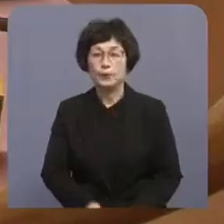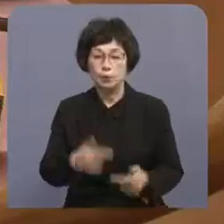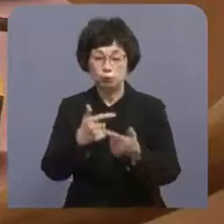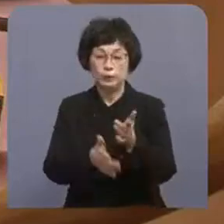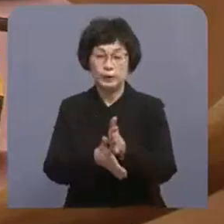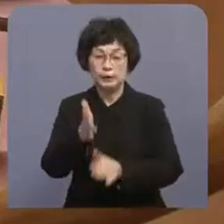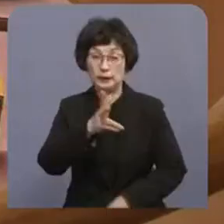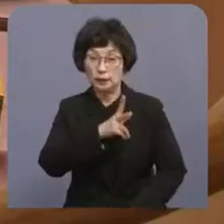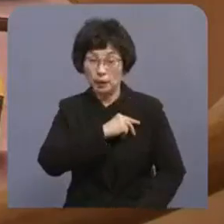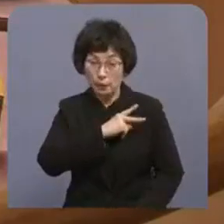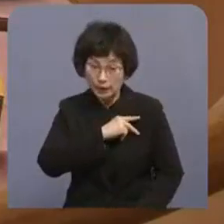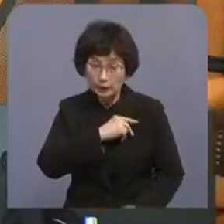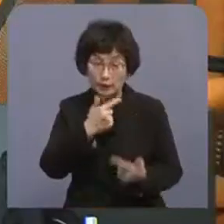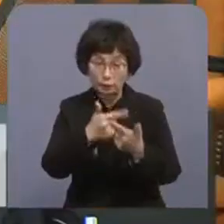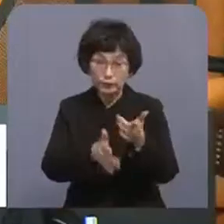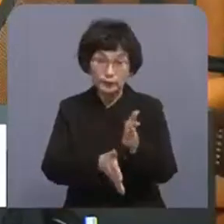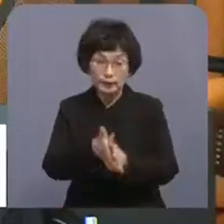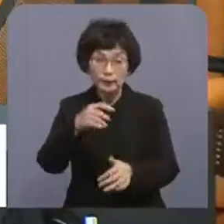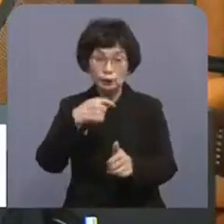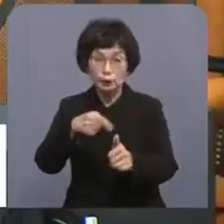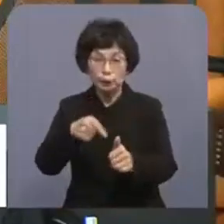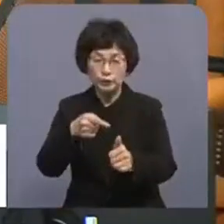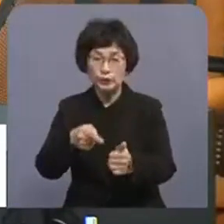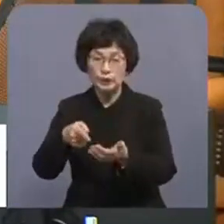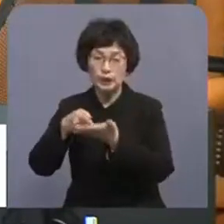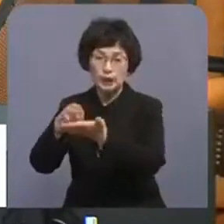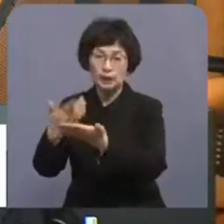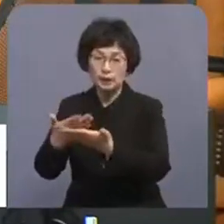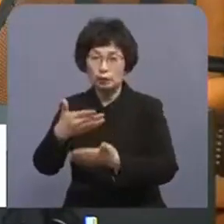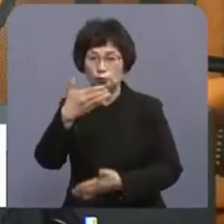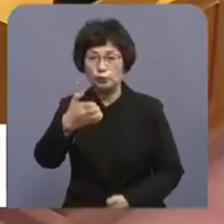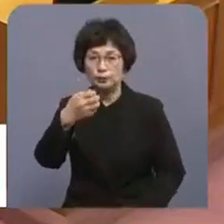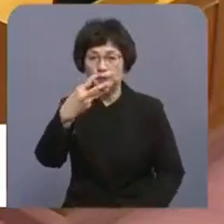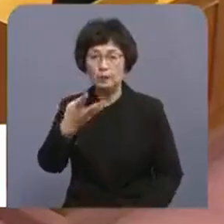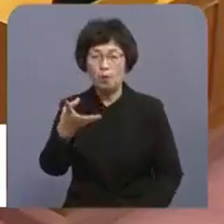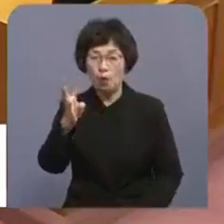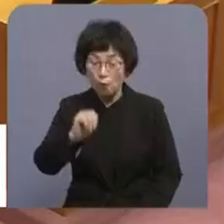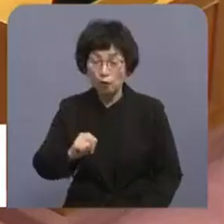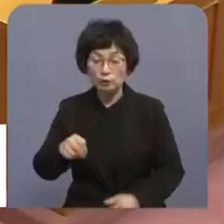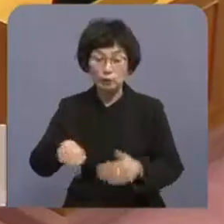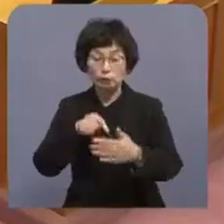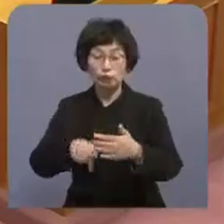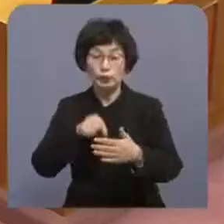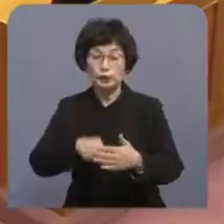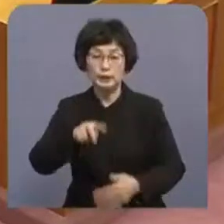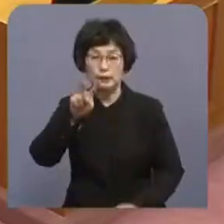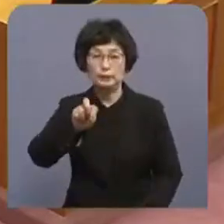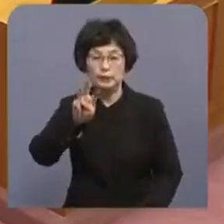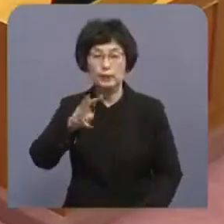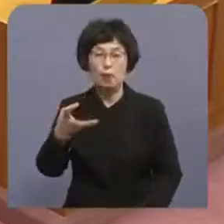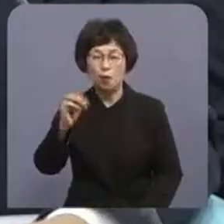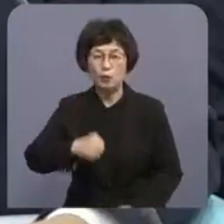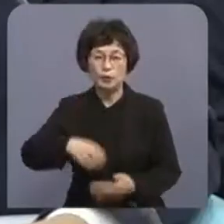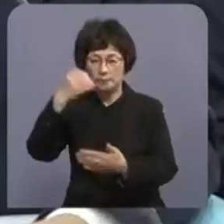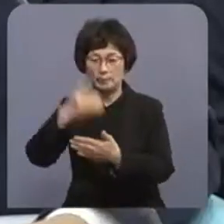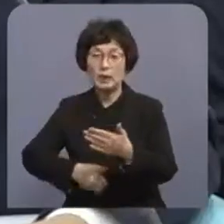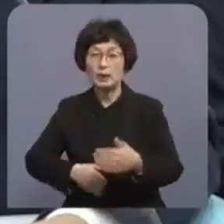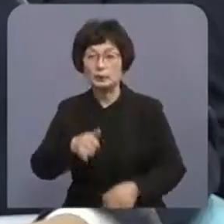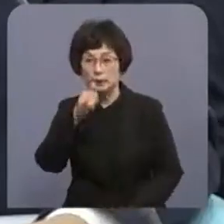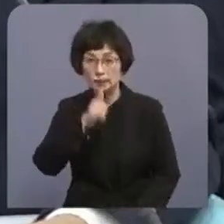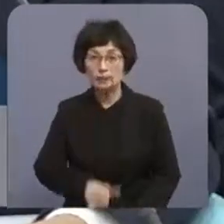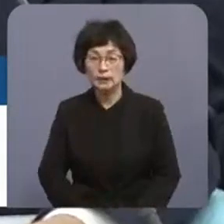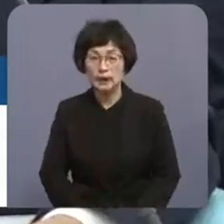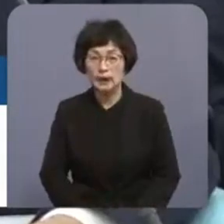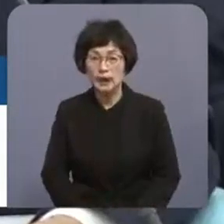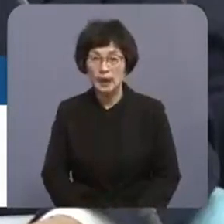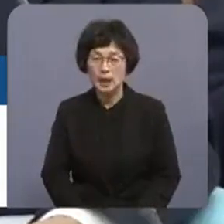부산시 의회에서는 부산시 교육청이 제출한 예산 193억 원 중 23억 원 가량을 거꾸로 삭감했습니다.